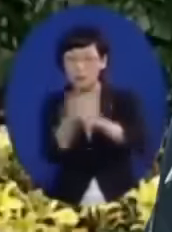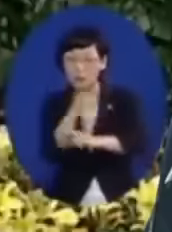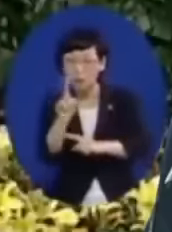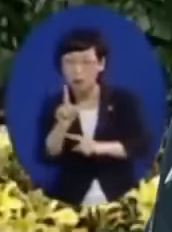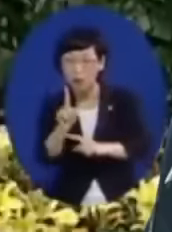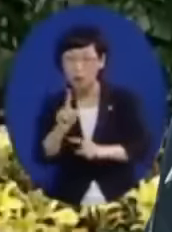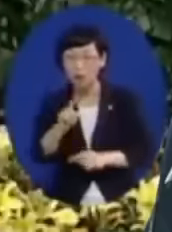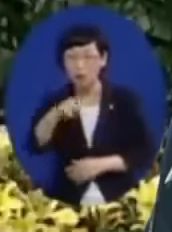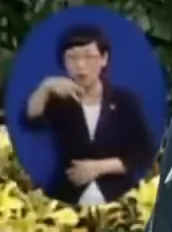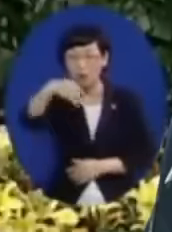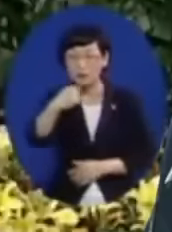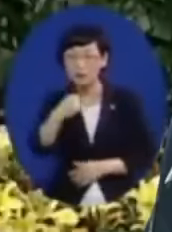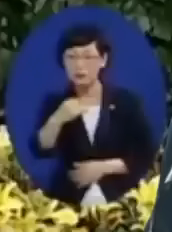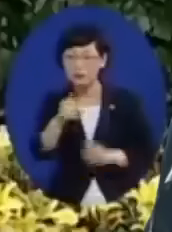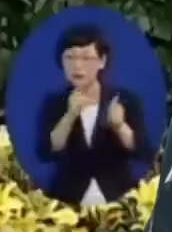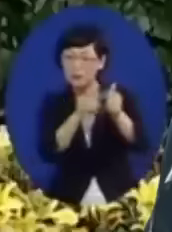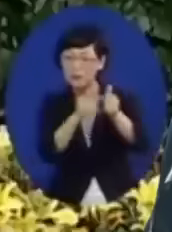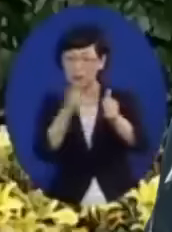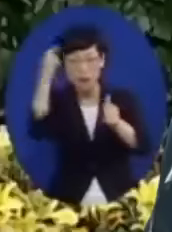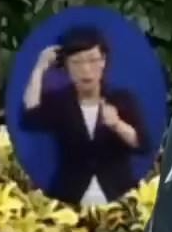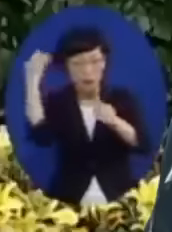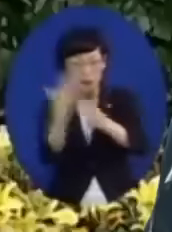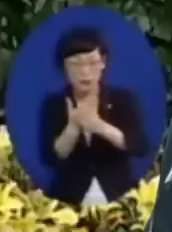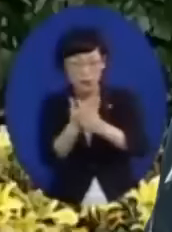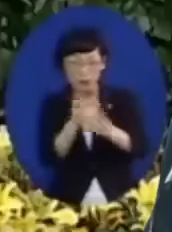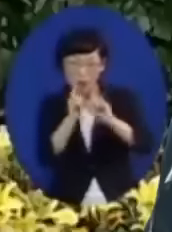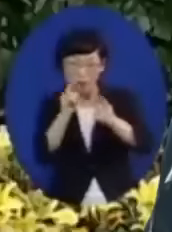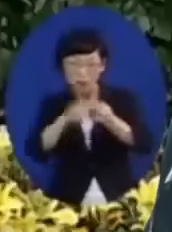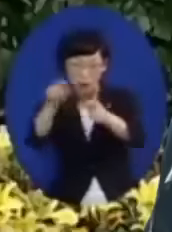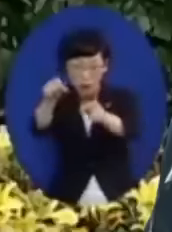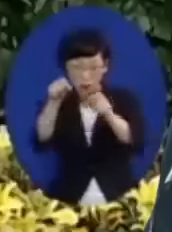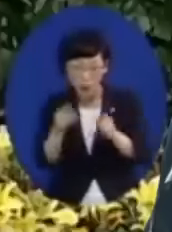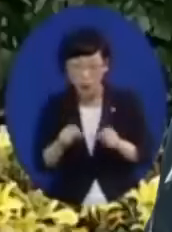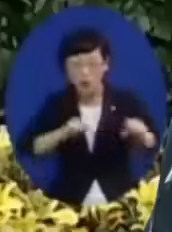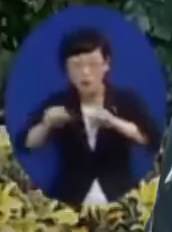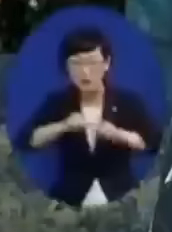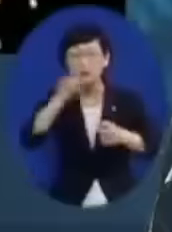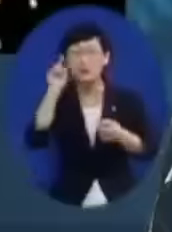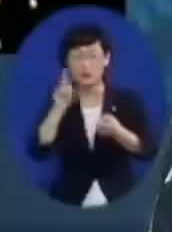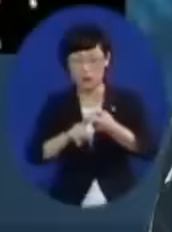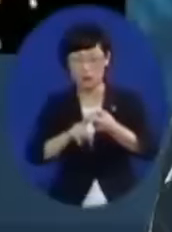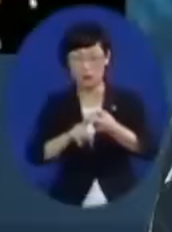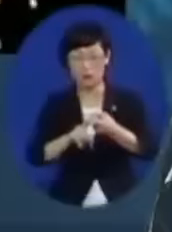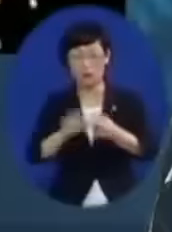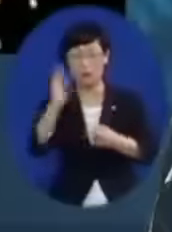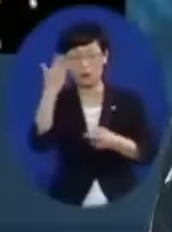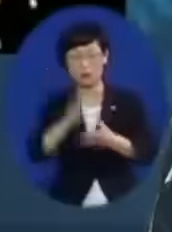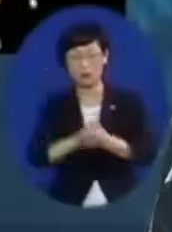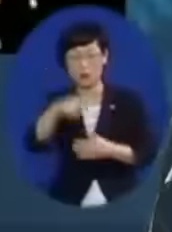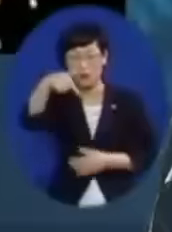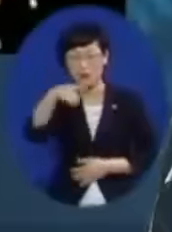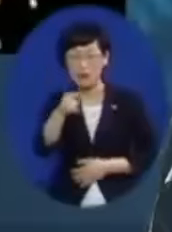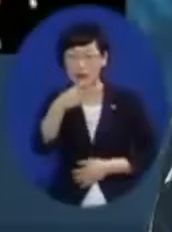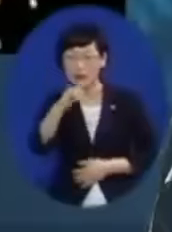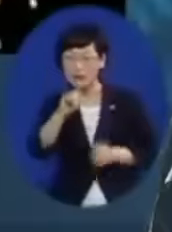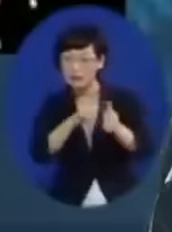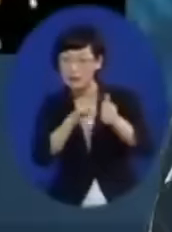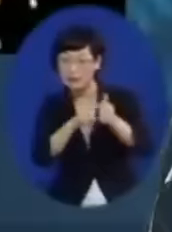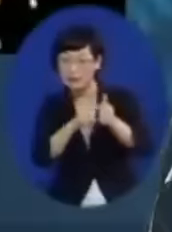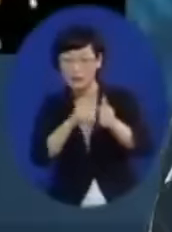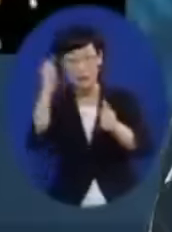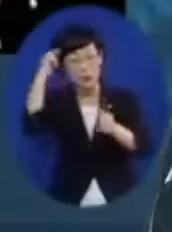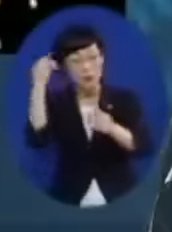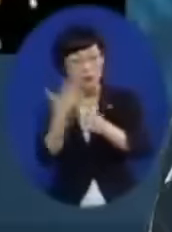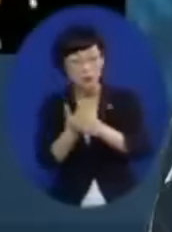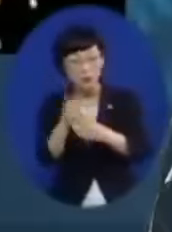스몰리 박사가 제안한 것을 실천하면서부터였습니다. 게리 스몰리 박사는 스캇에게 매일 잠언